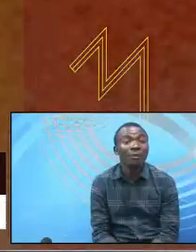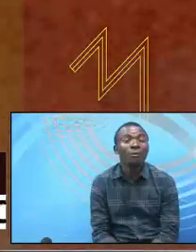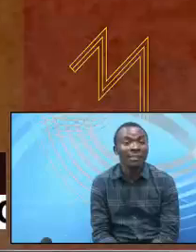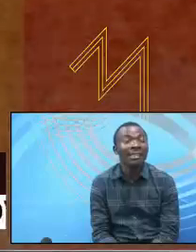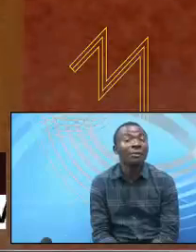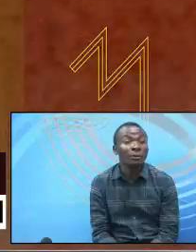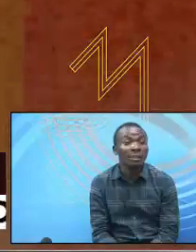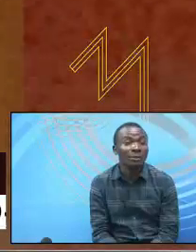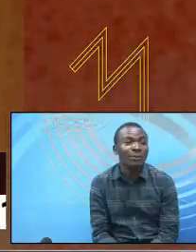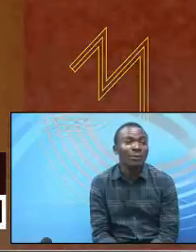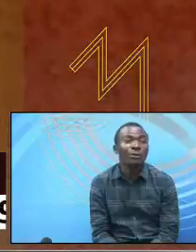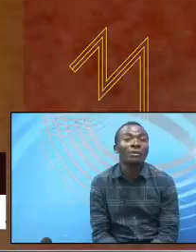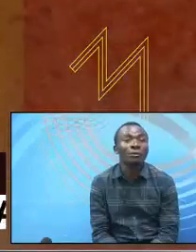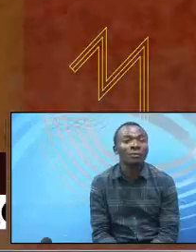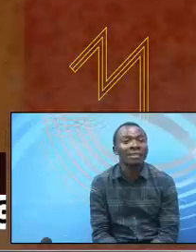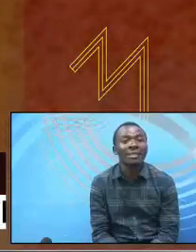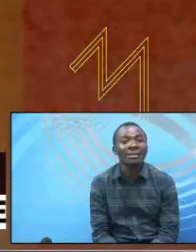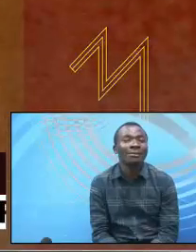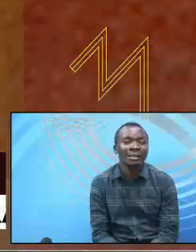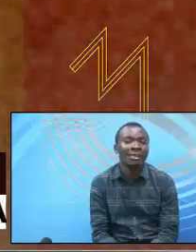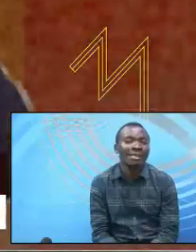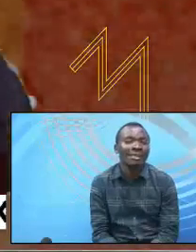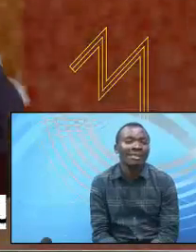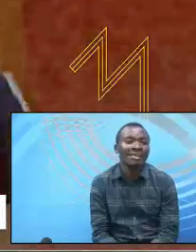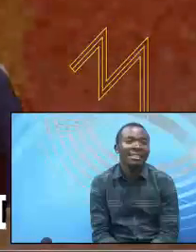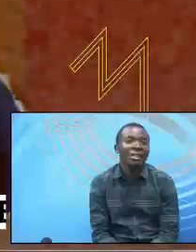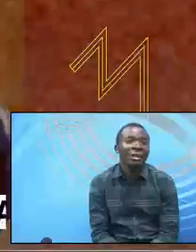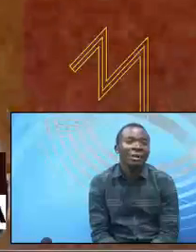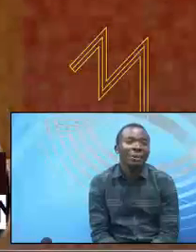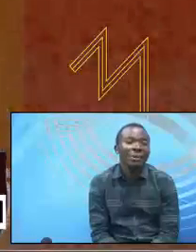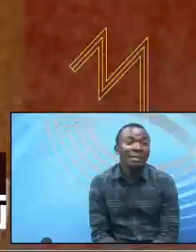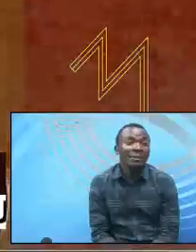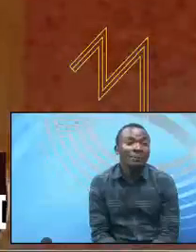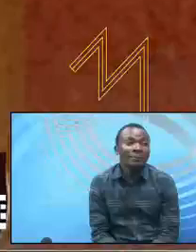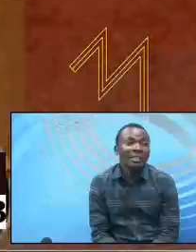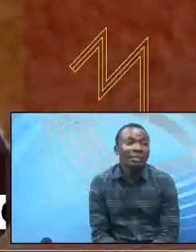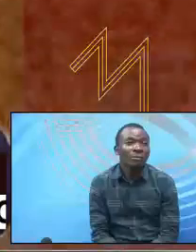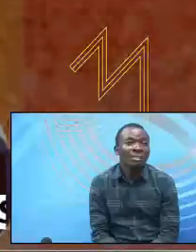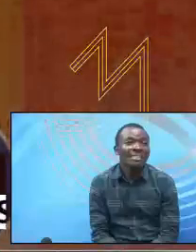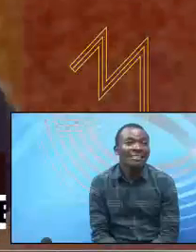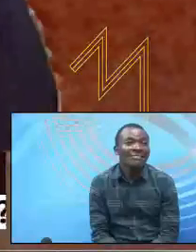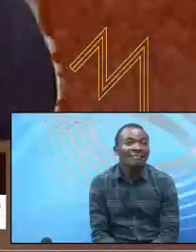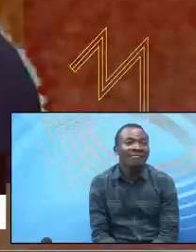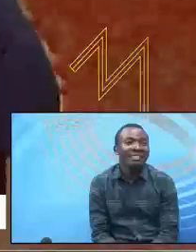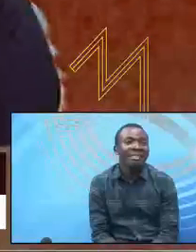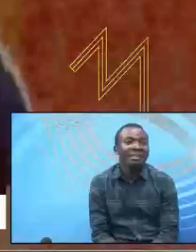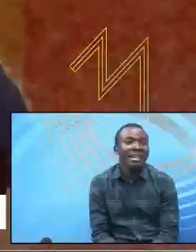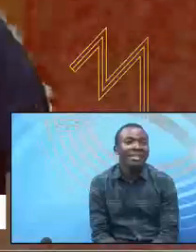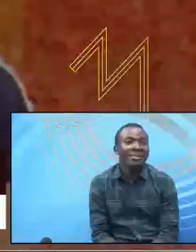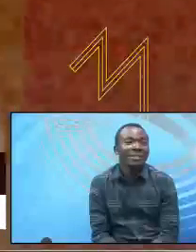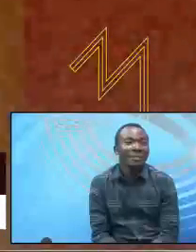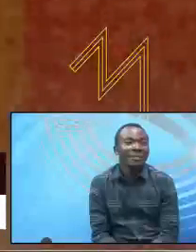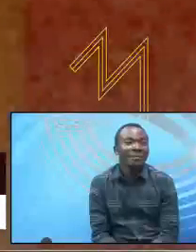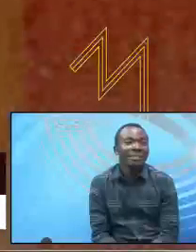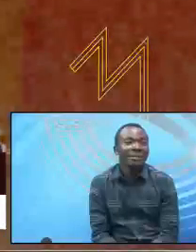mu 2030 dushobore kumva kimwe n'abandi banyarwanda. Urugero nk'ejo bundi